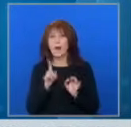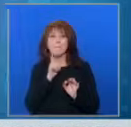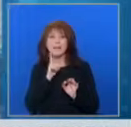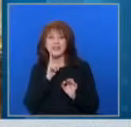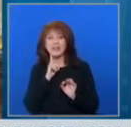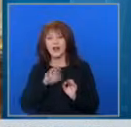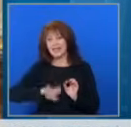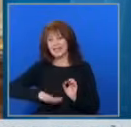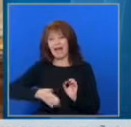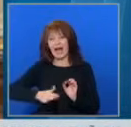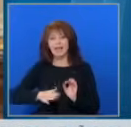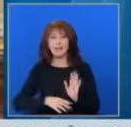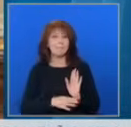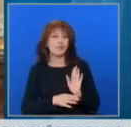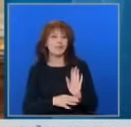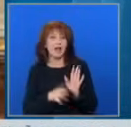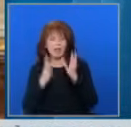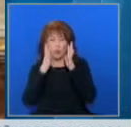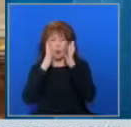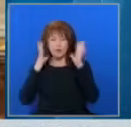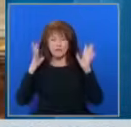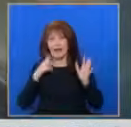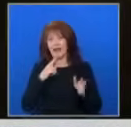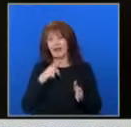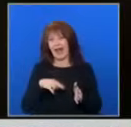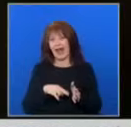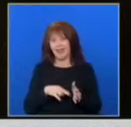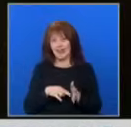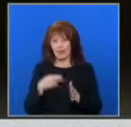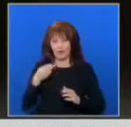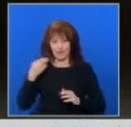неговият парти грил е представен като кошмар за Енергото.